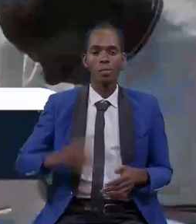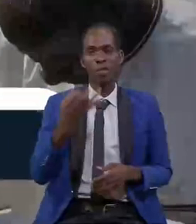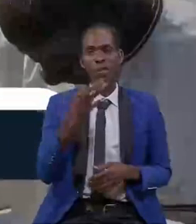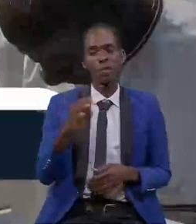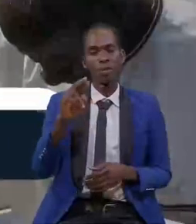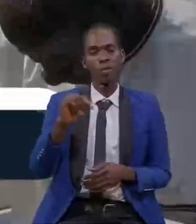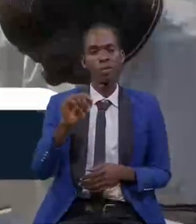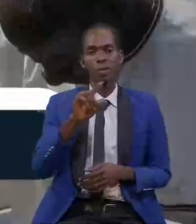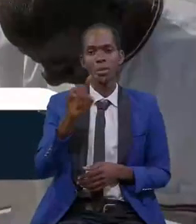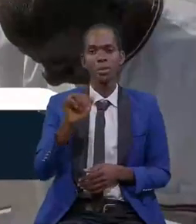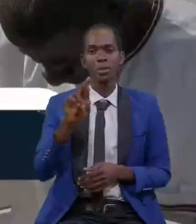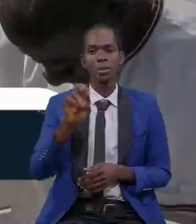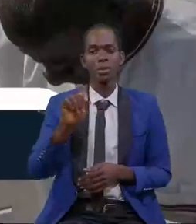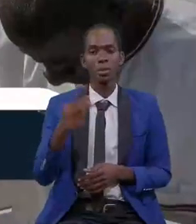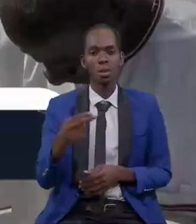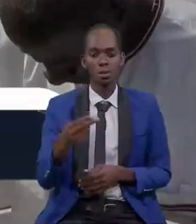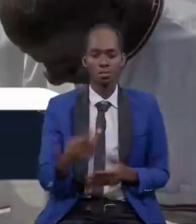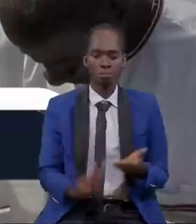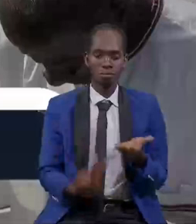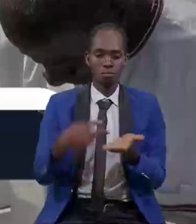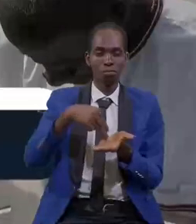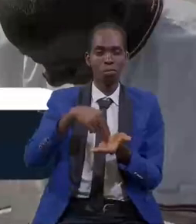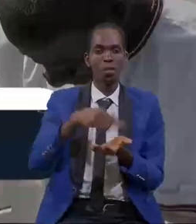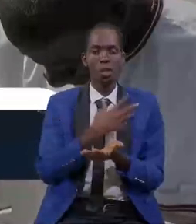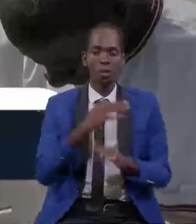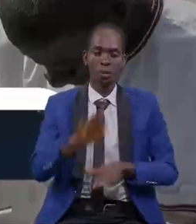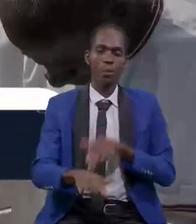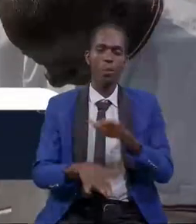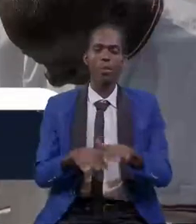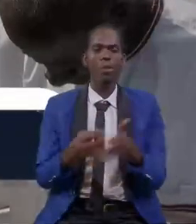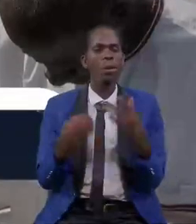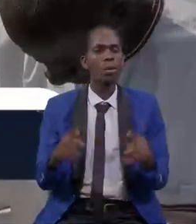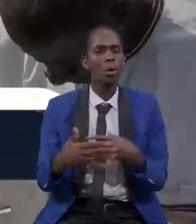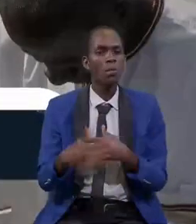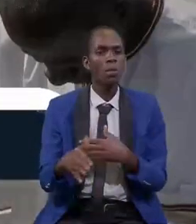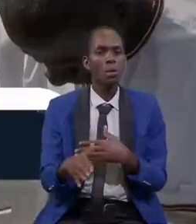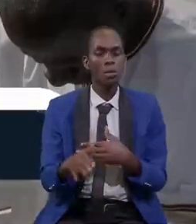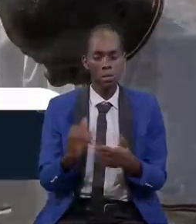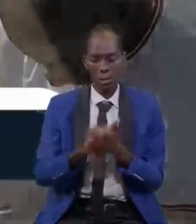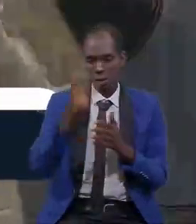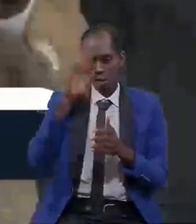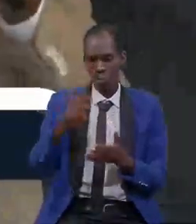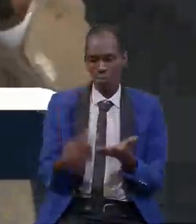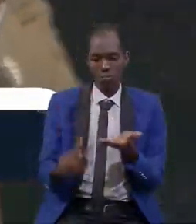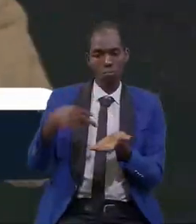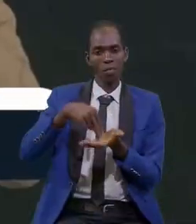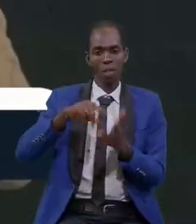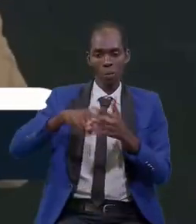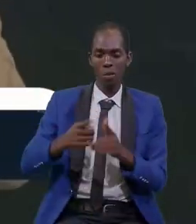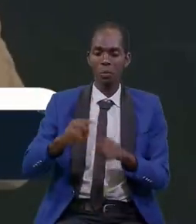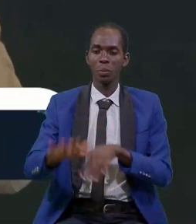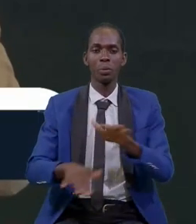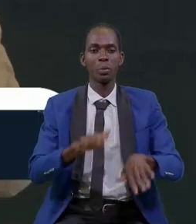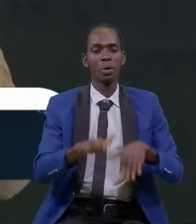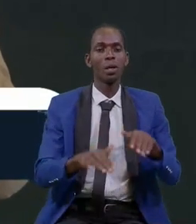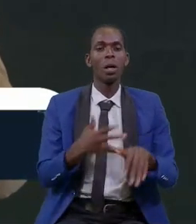Nazareth. Lève-toi et marche. Qu'est-ce qui est arrivé? Il s'est levé et il a marché. Et on